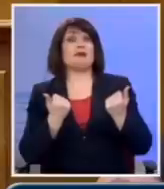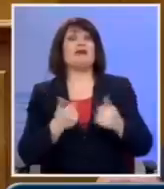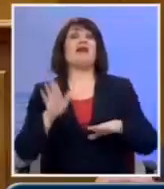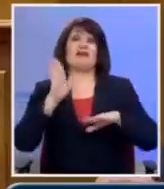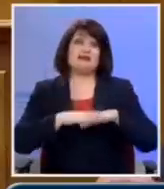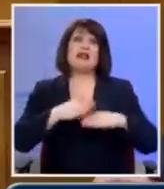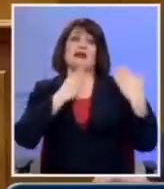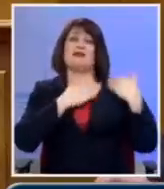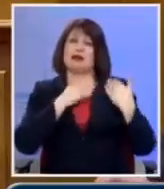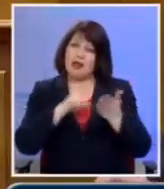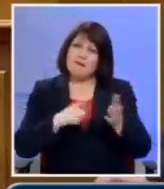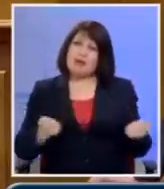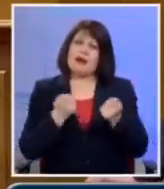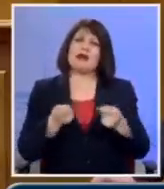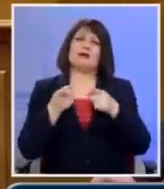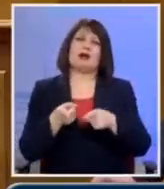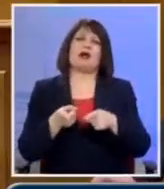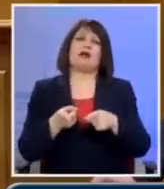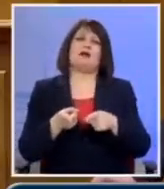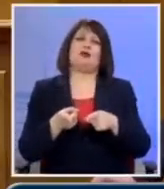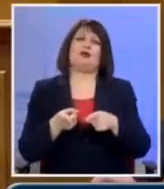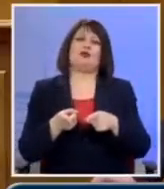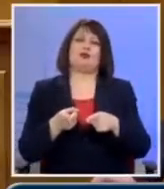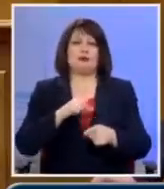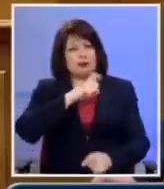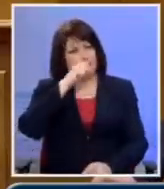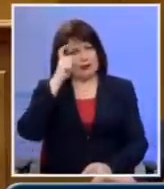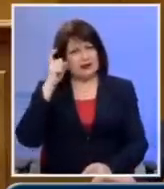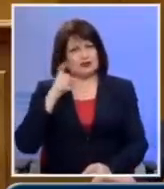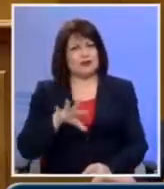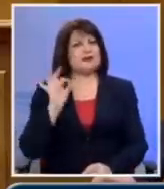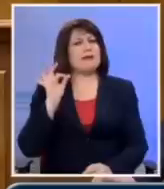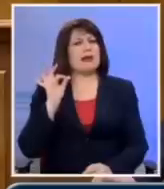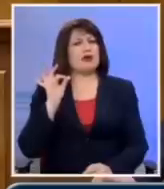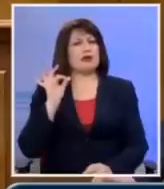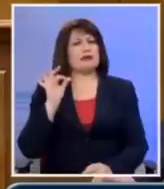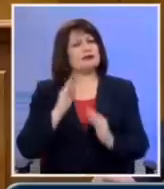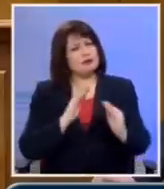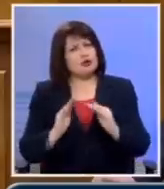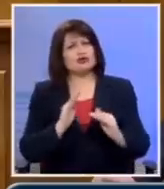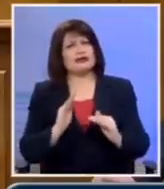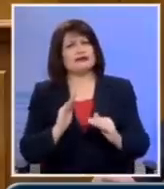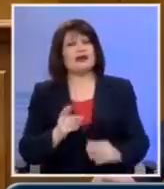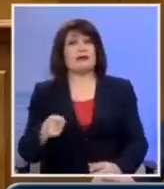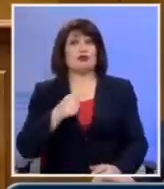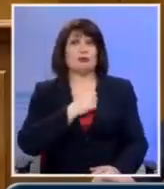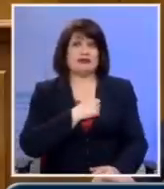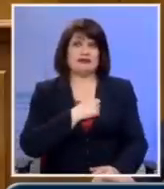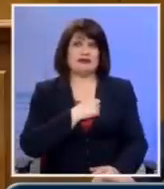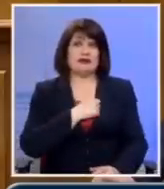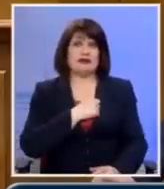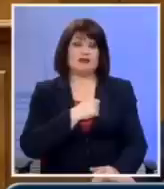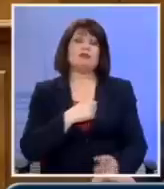να υλοποιήσουν αυτές τις δύσκολες επιλογές. Και αυτό κατά την άποψή μας ήταν